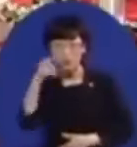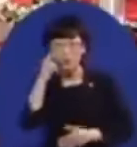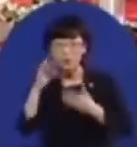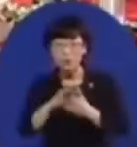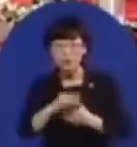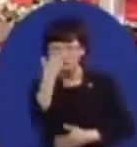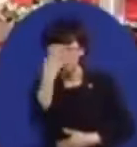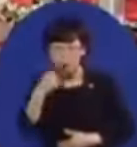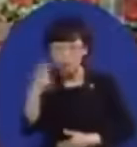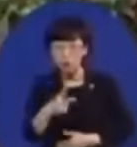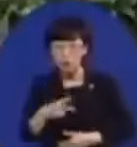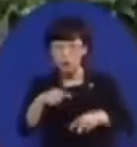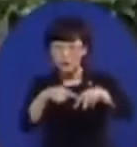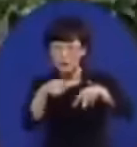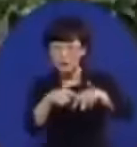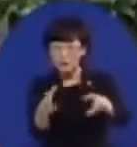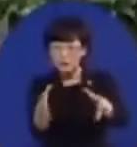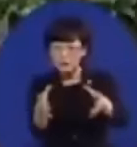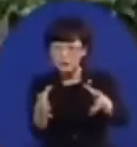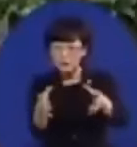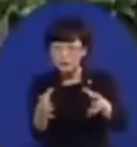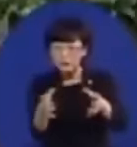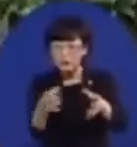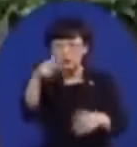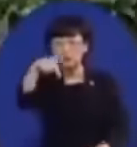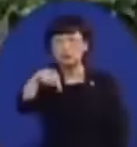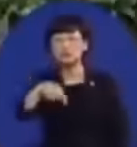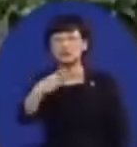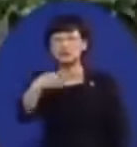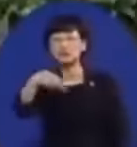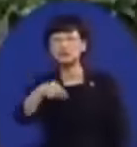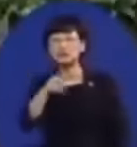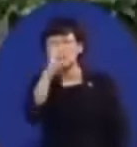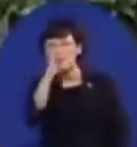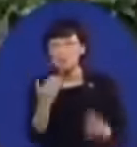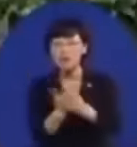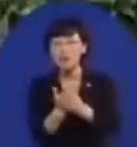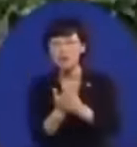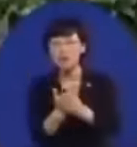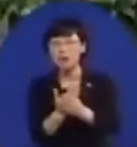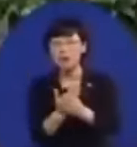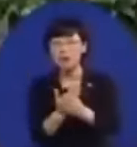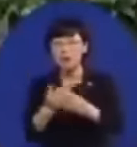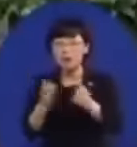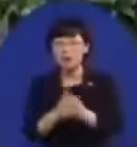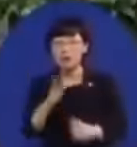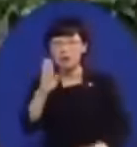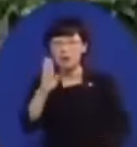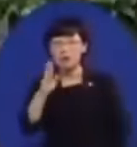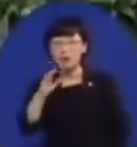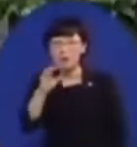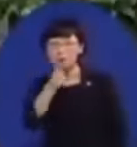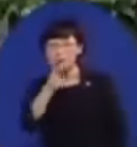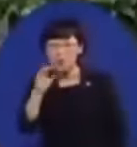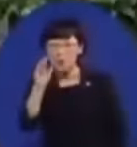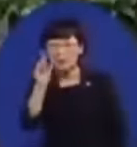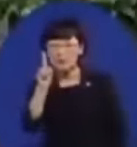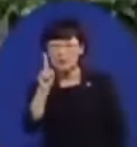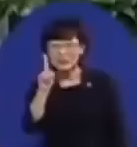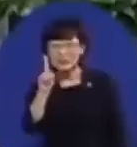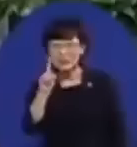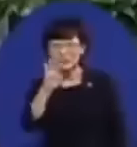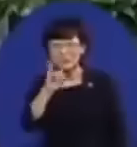다리에 굽어져서 O형이 되는 구루병은 자외선 부족으로 인하여 비타민 D의